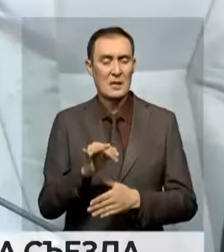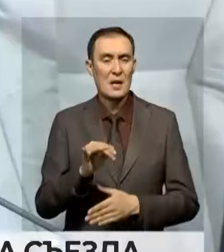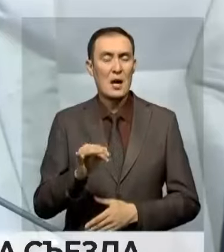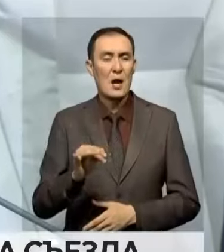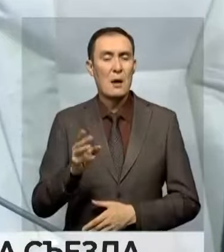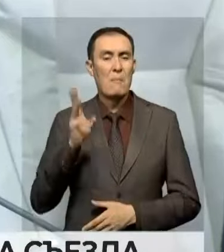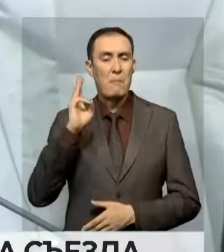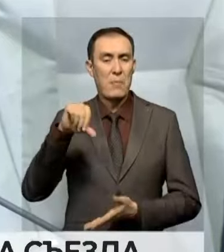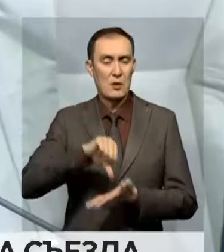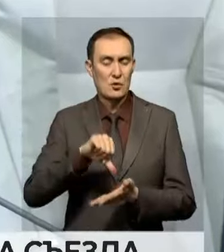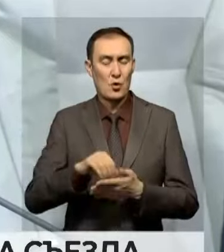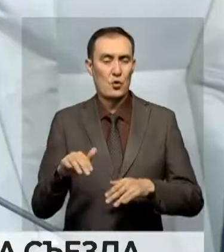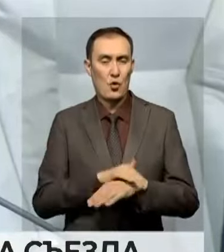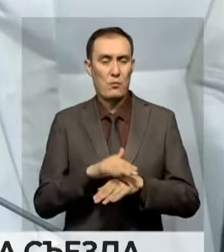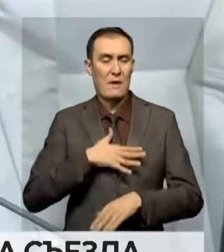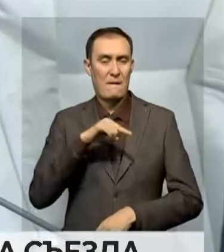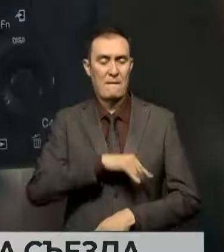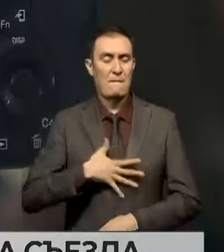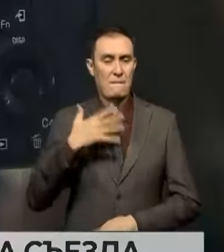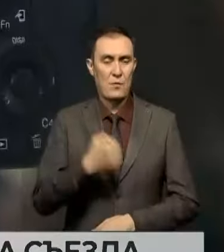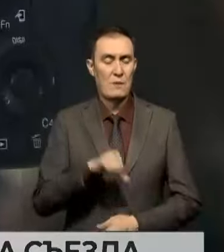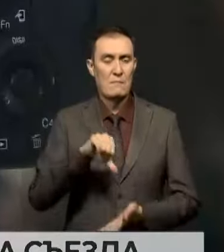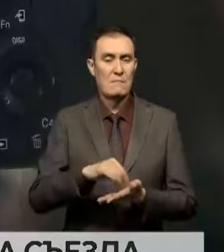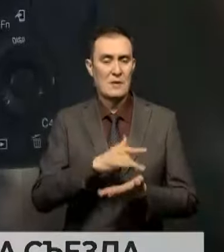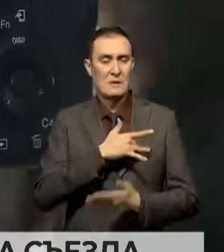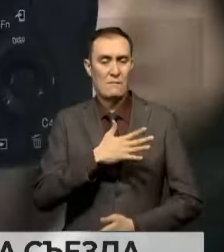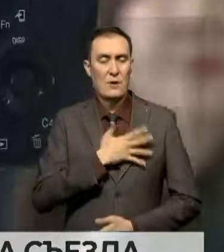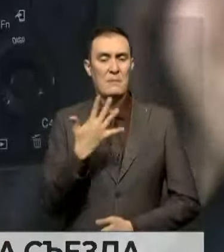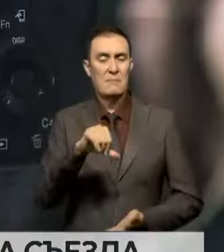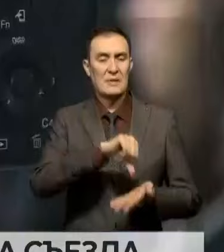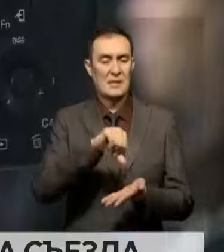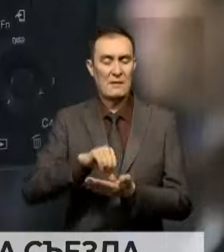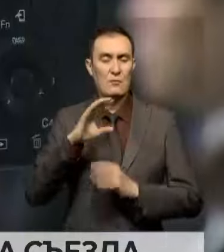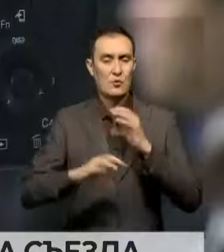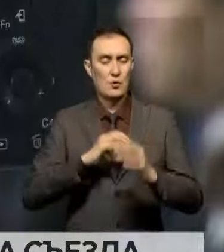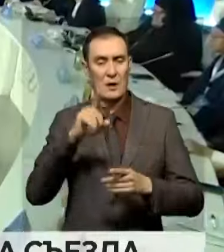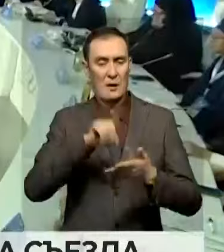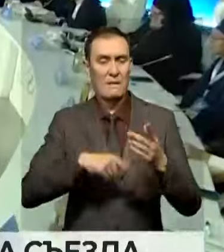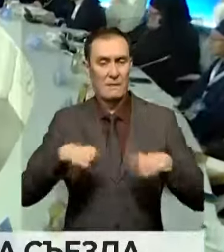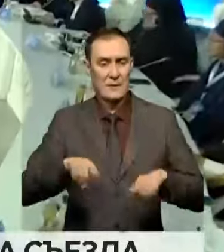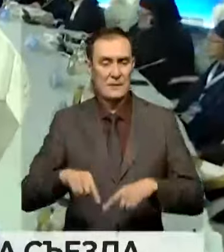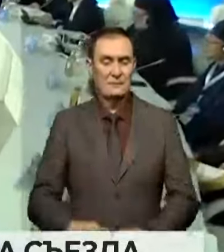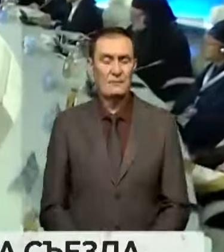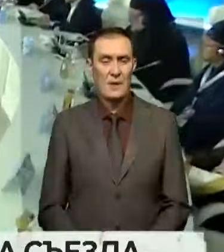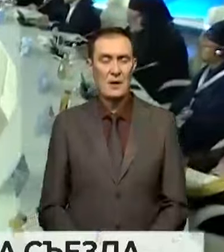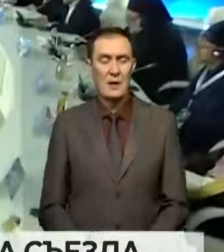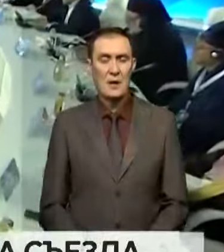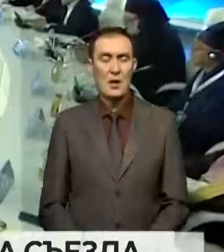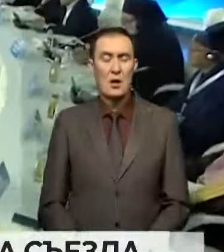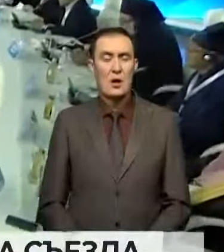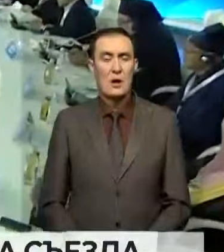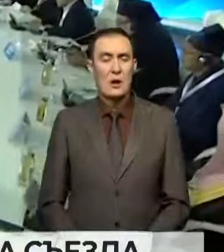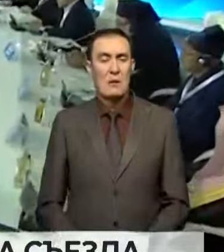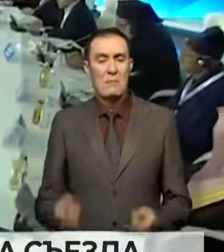послы доброй воли. Такой статус в рамках заседания присвоили пятерым представителям мировых конфессий. Послами доброй